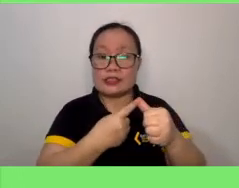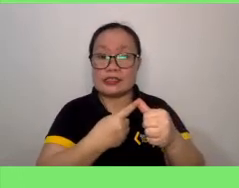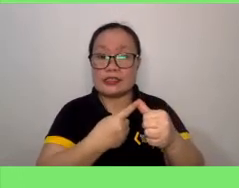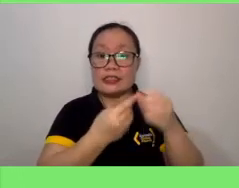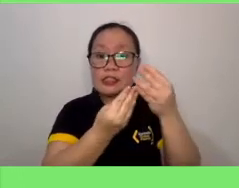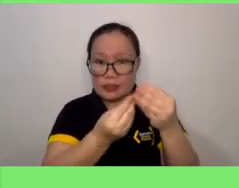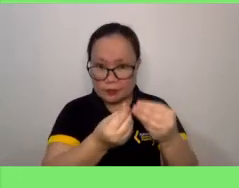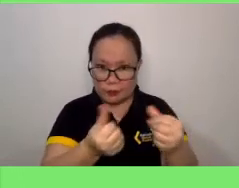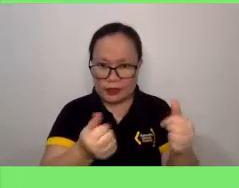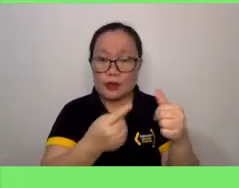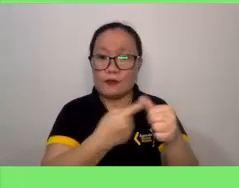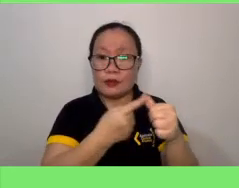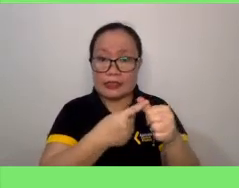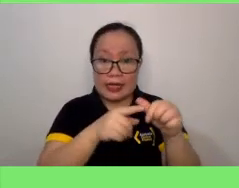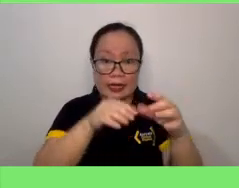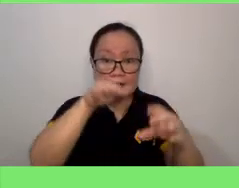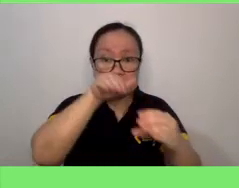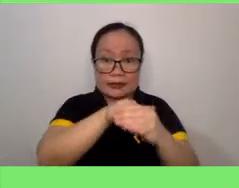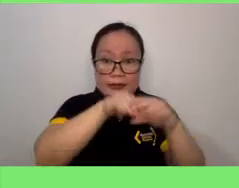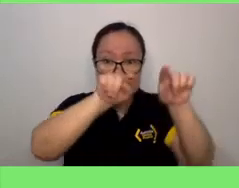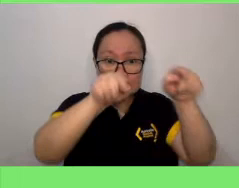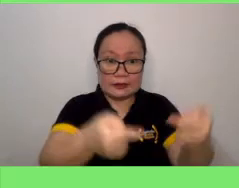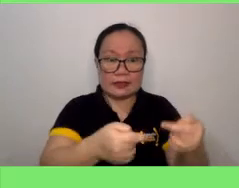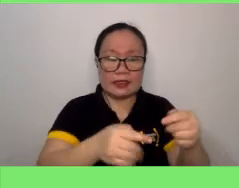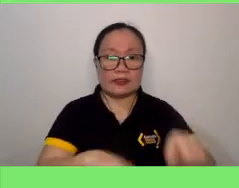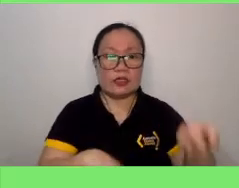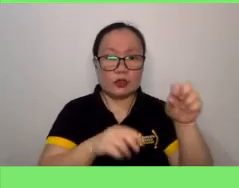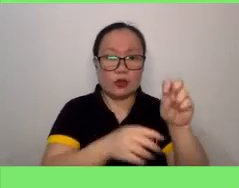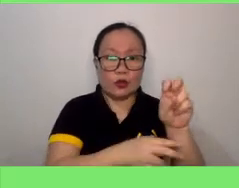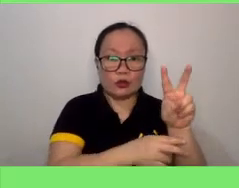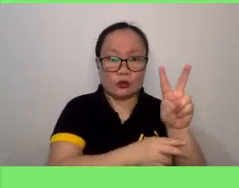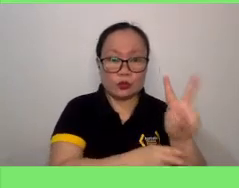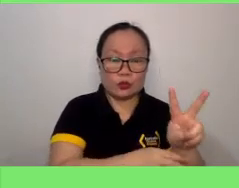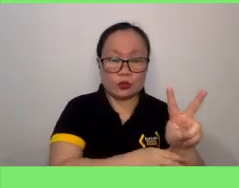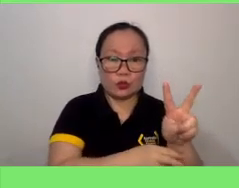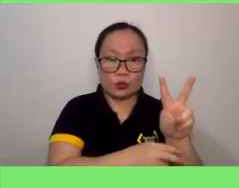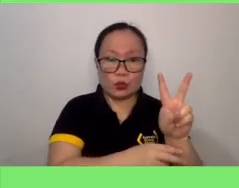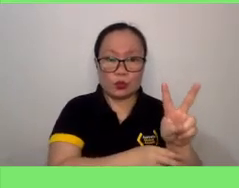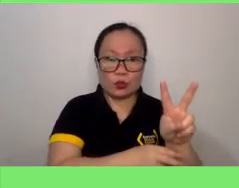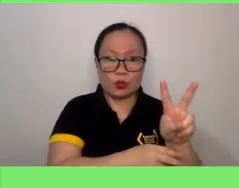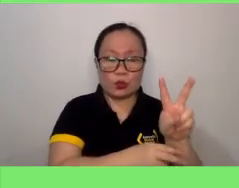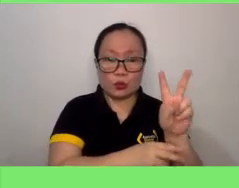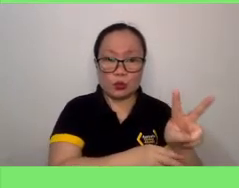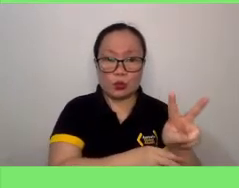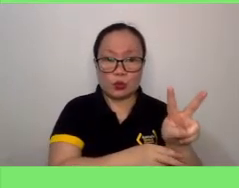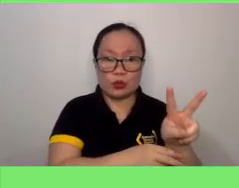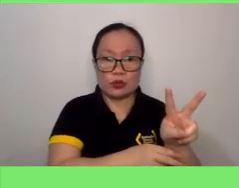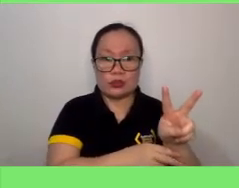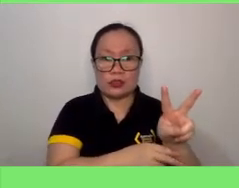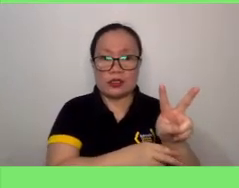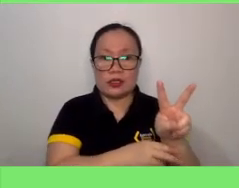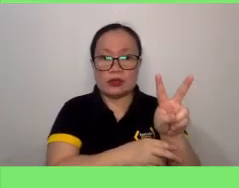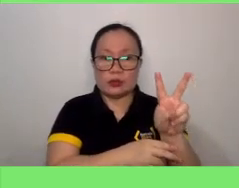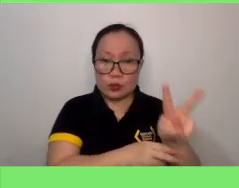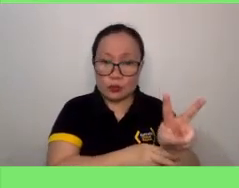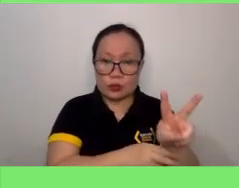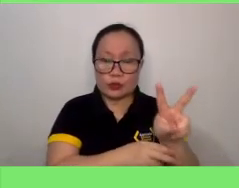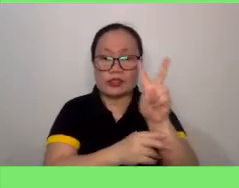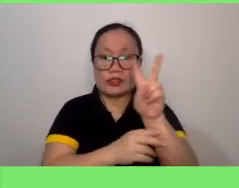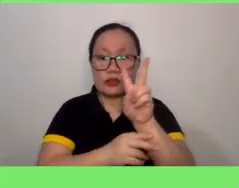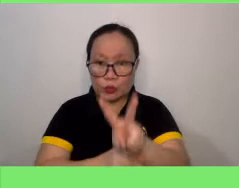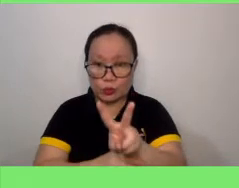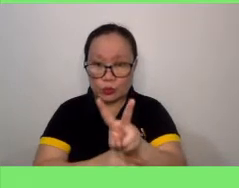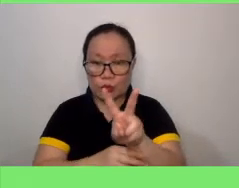ang gagawin po natin dito para siyang tatlong 2 raised to 2. Okay? So, kapag inad mo yan, that is 2 raised to 6.